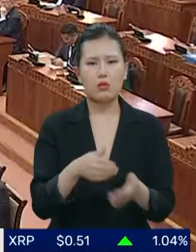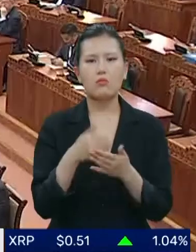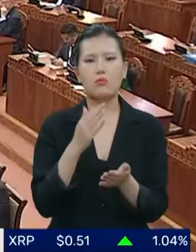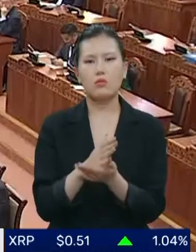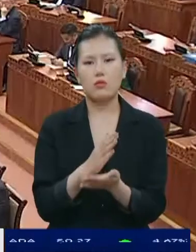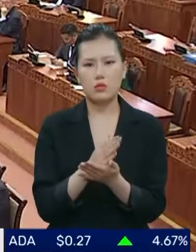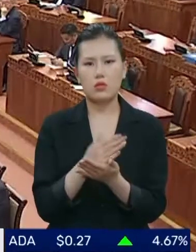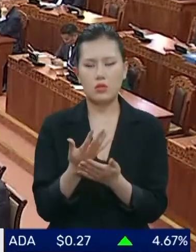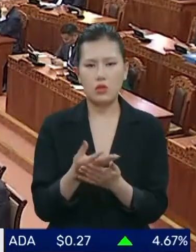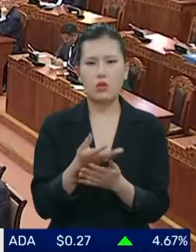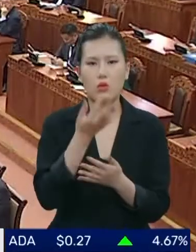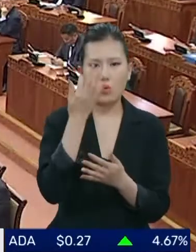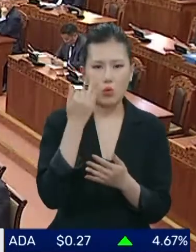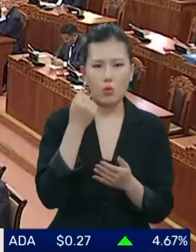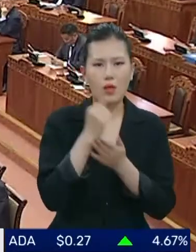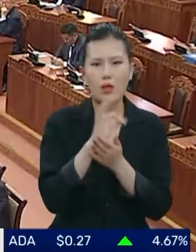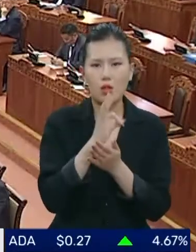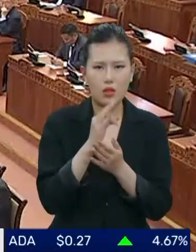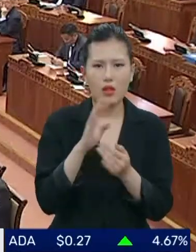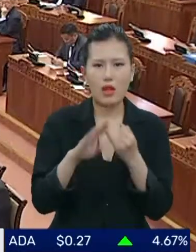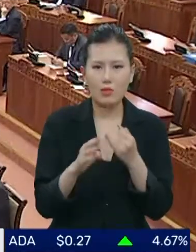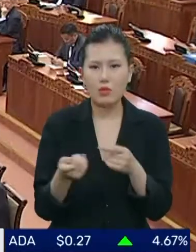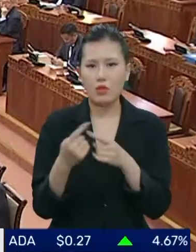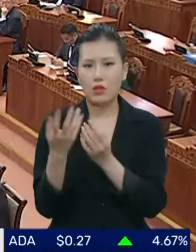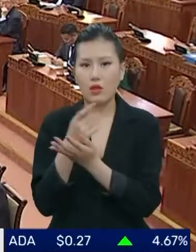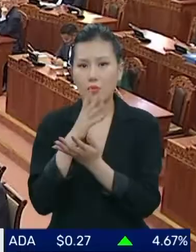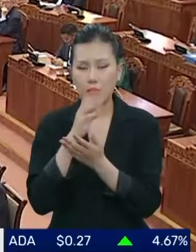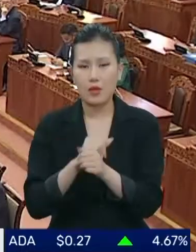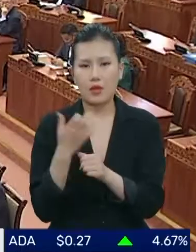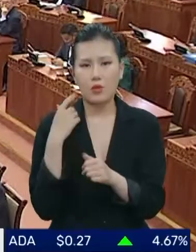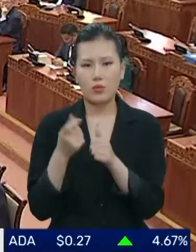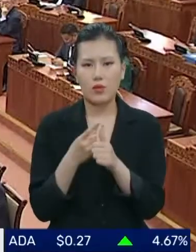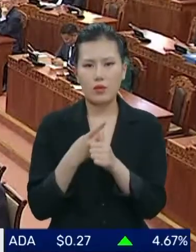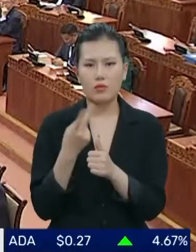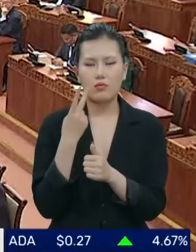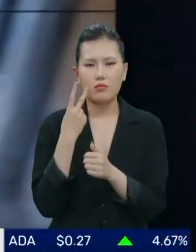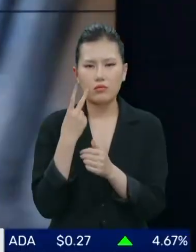эцэг хэлэлцүүлэгт бэлтгүүлгээд банк ороонд шилжүүлсэн юм аа.